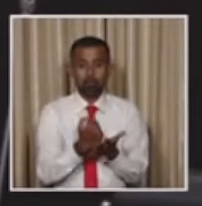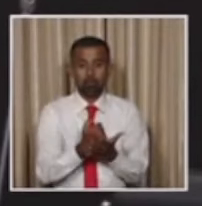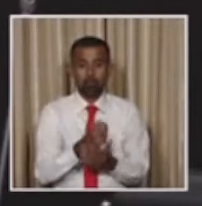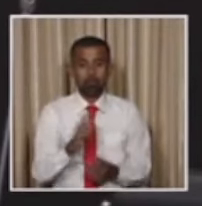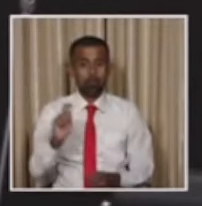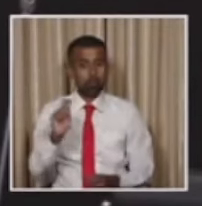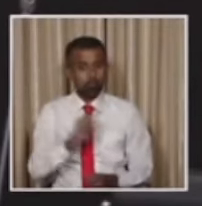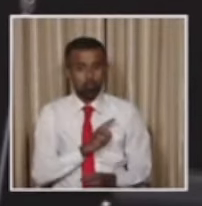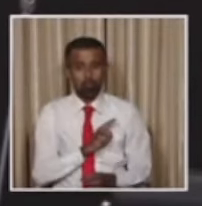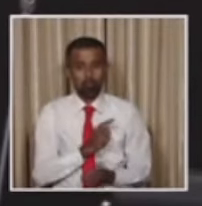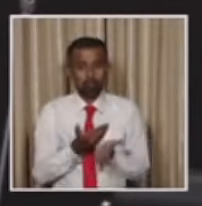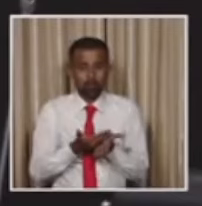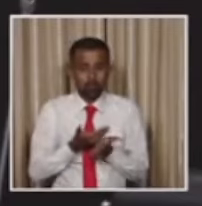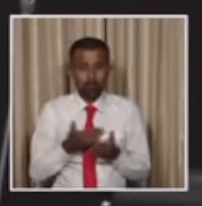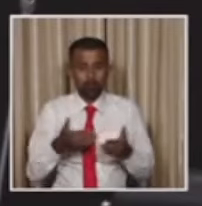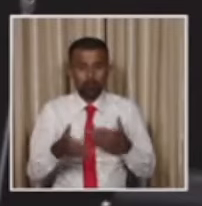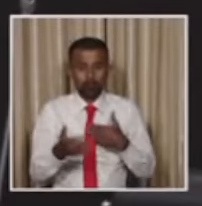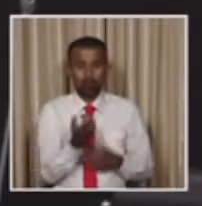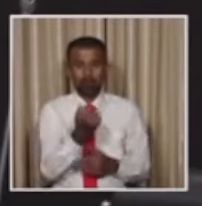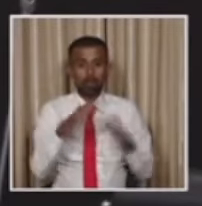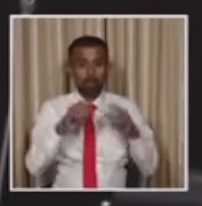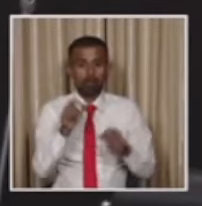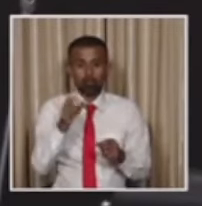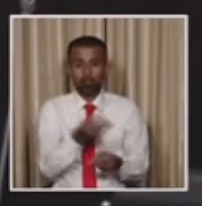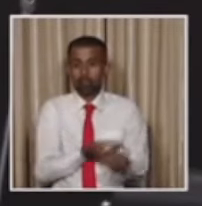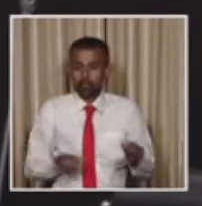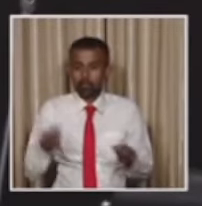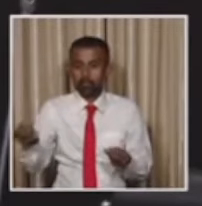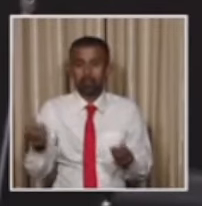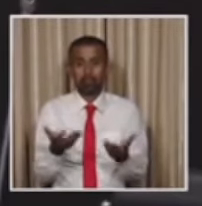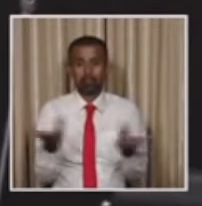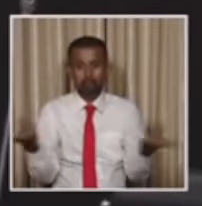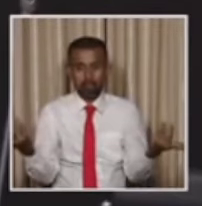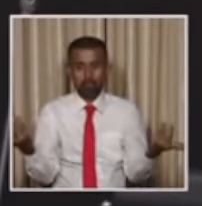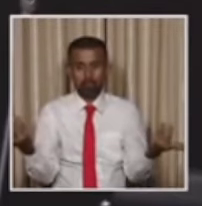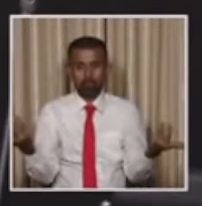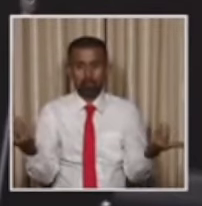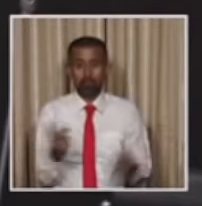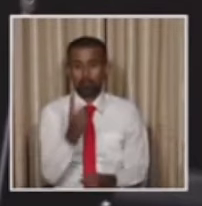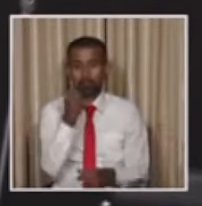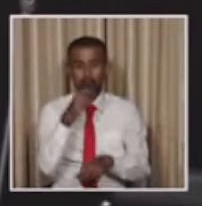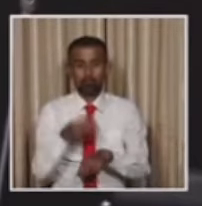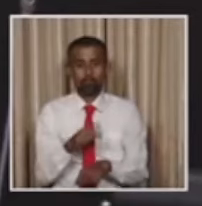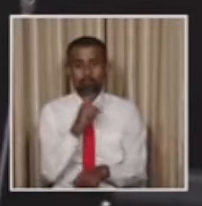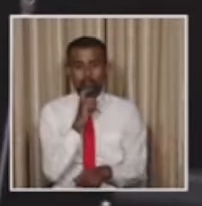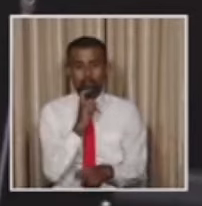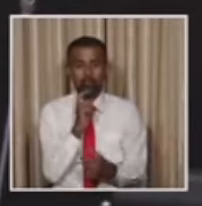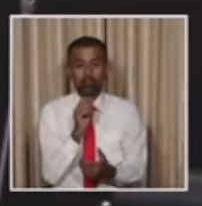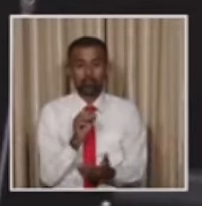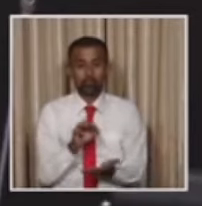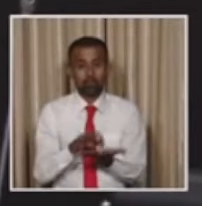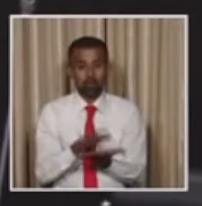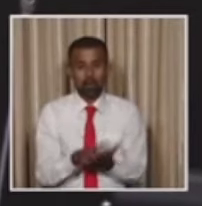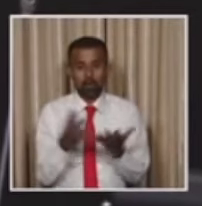ගන්නවා. ඒ ඉතුරු වෙනසේ මුදලවත් අර අයිතිකාරයට දෙන්නේ නැහැ. දැන් ඒ පිළිබඳව පළවෙනි වතාවට අධිකරණේ නඩු තීන්දුවකුත්